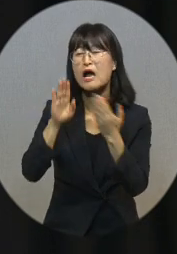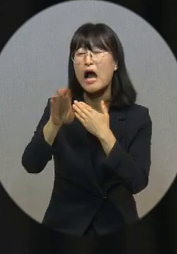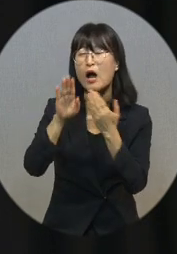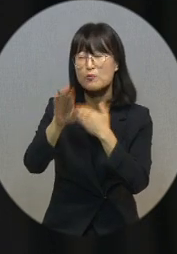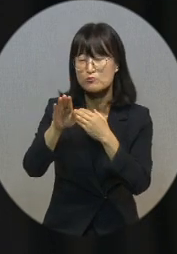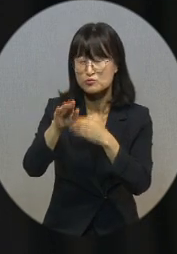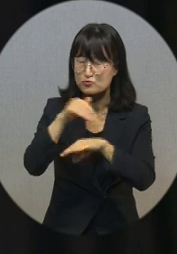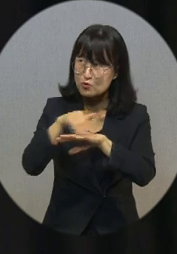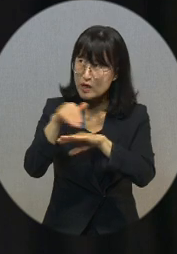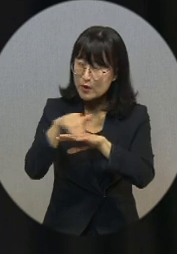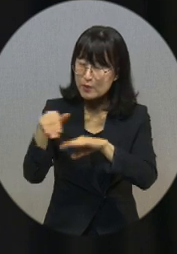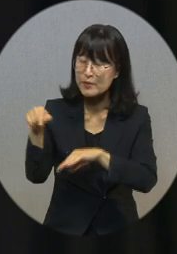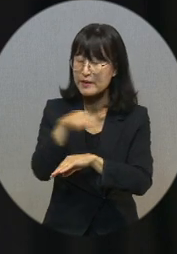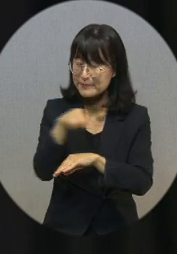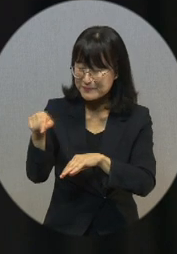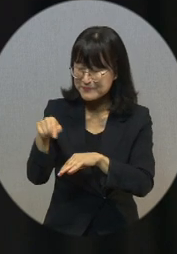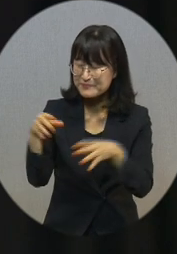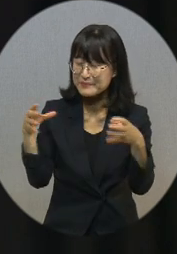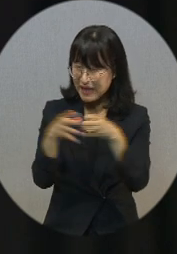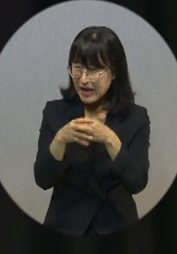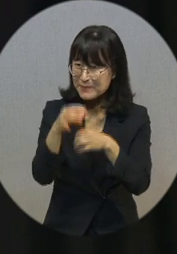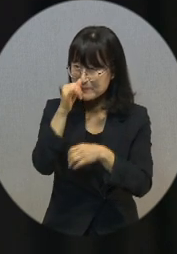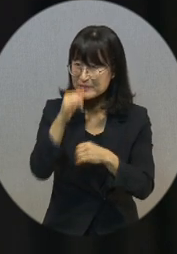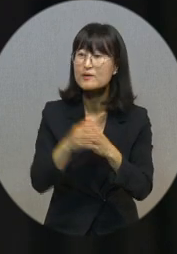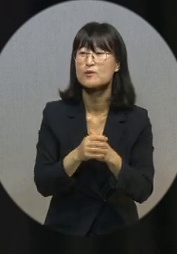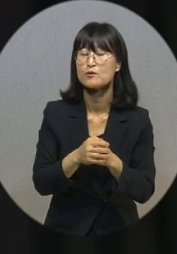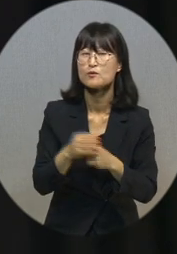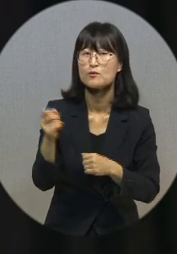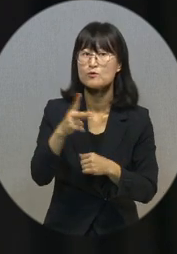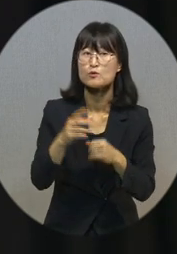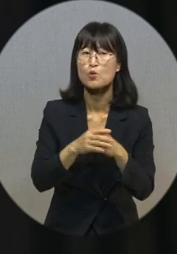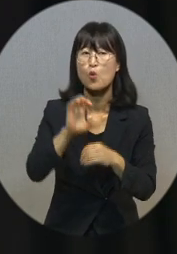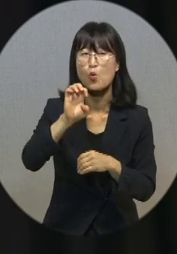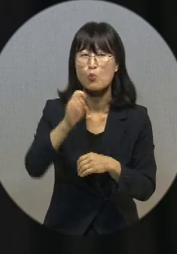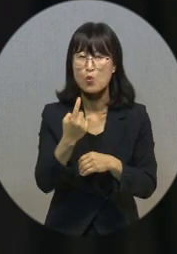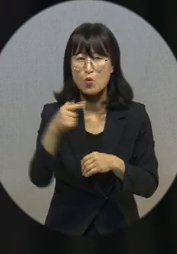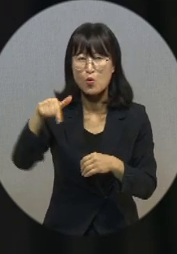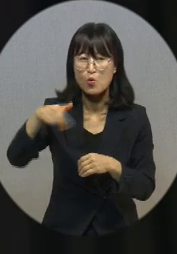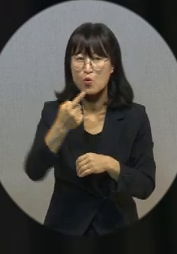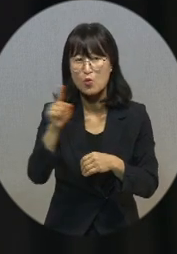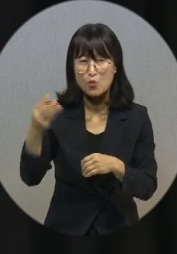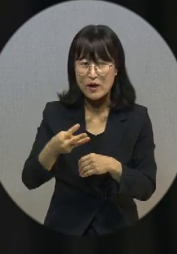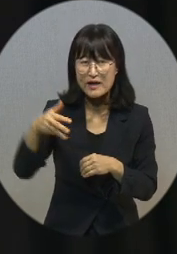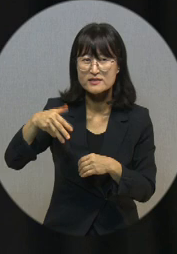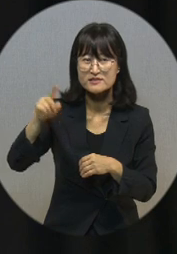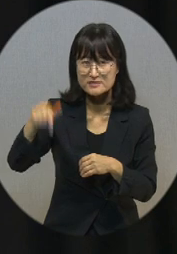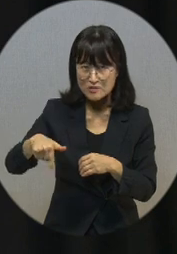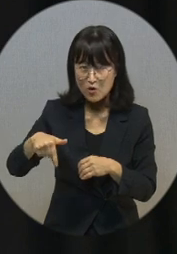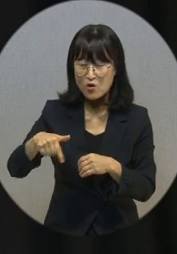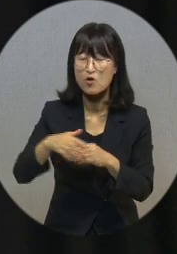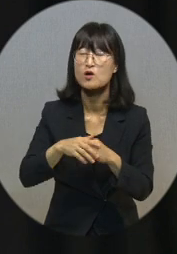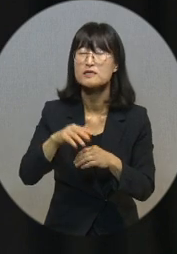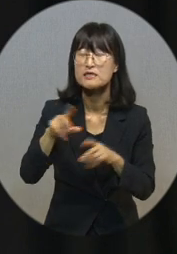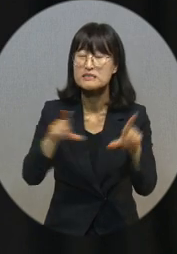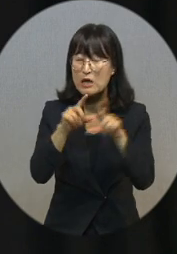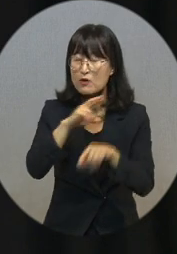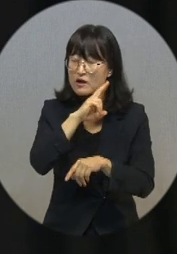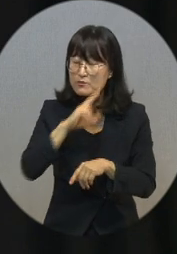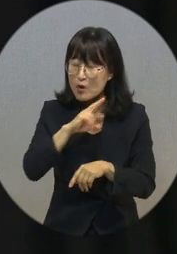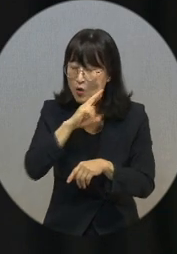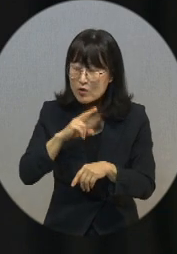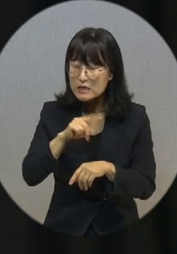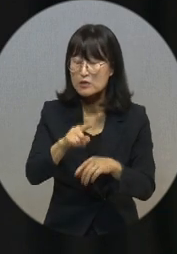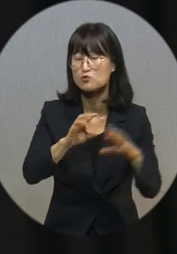있고 네. 말씀드렸던 포괄적 접근권 부분도 상당히 관심을 갖고 있기 때문에 그것도 결국은 국제적 기준에 맞춰야 된다는